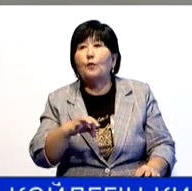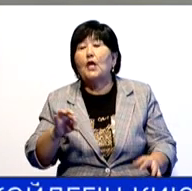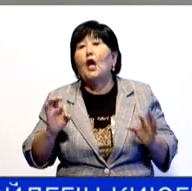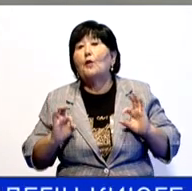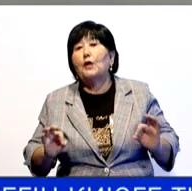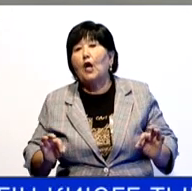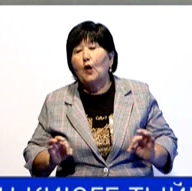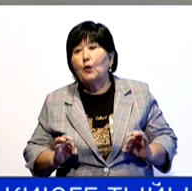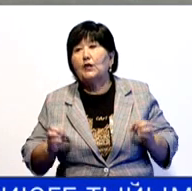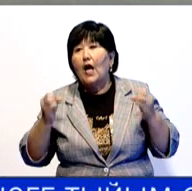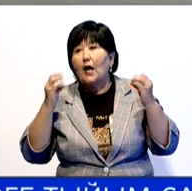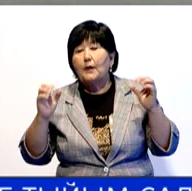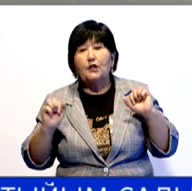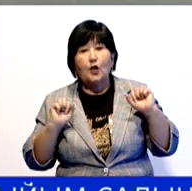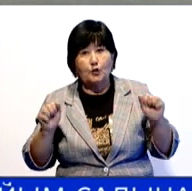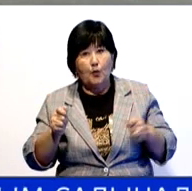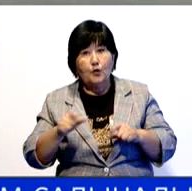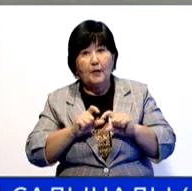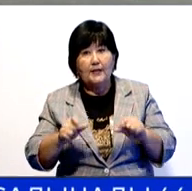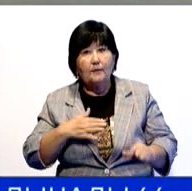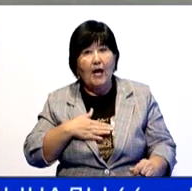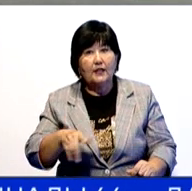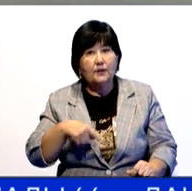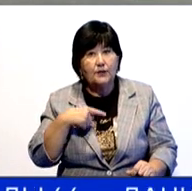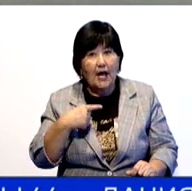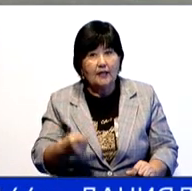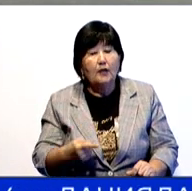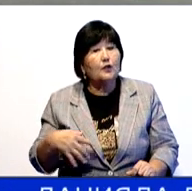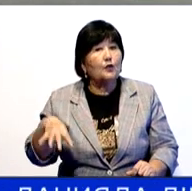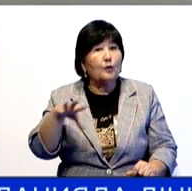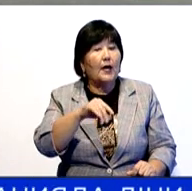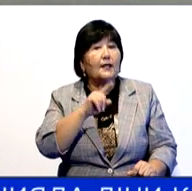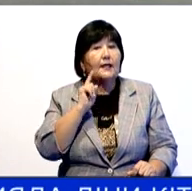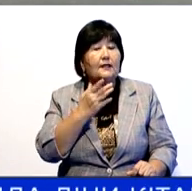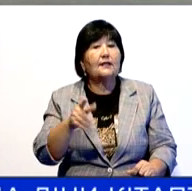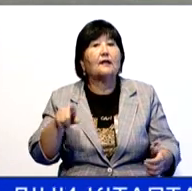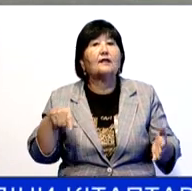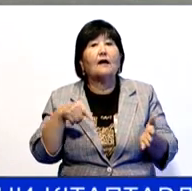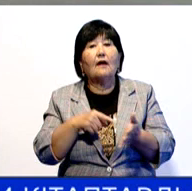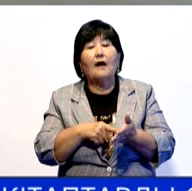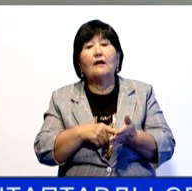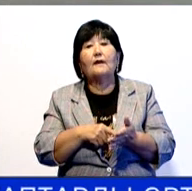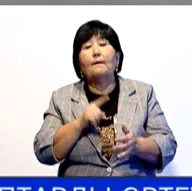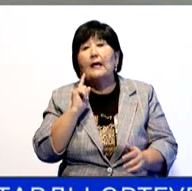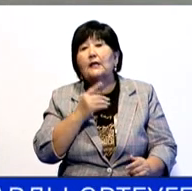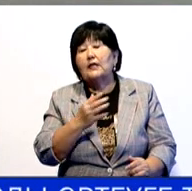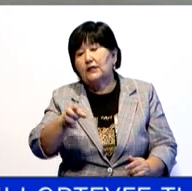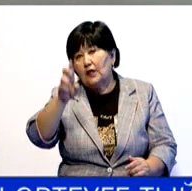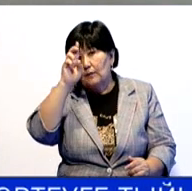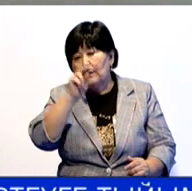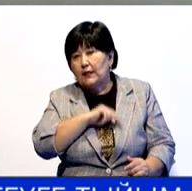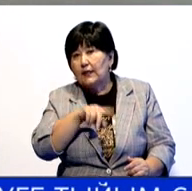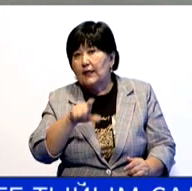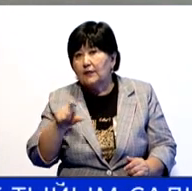прокуратура және мәдениет және спорт басқармасына алғыс айтамыз. Сондықтан барлық жастарды, қаланың төрткүл жастарын, мемлекеттік